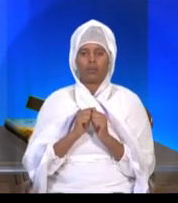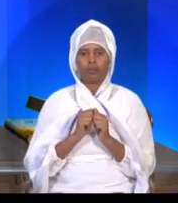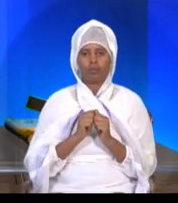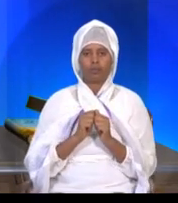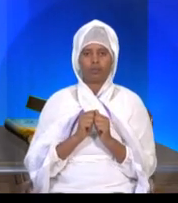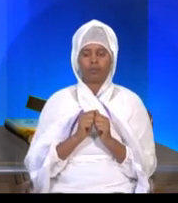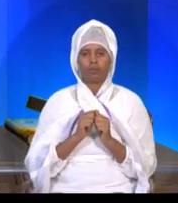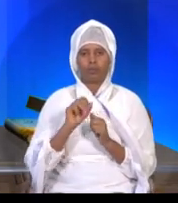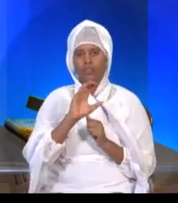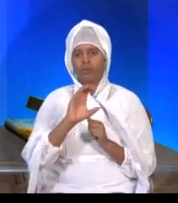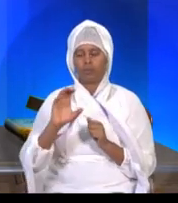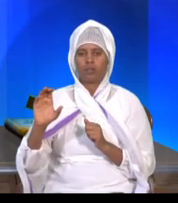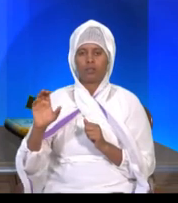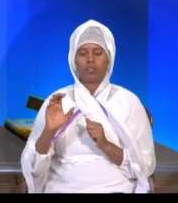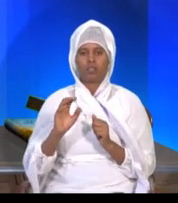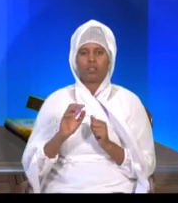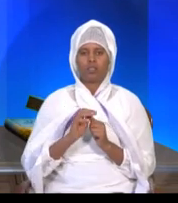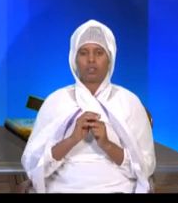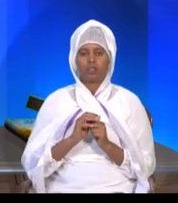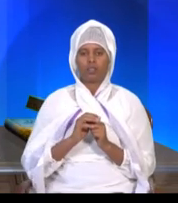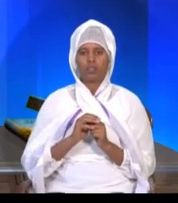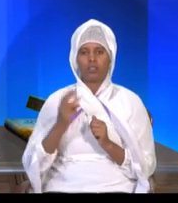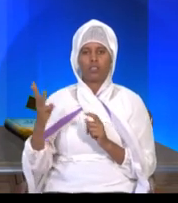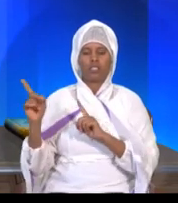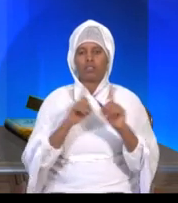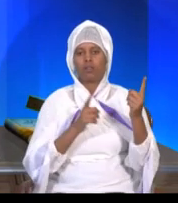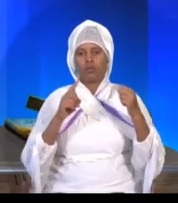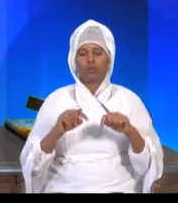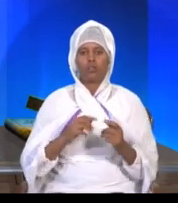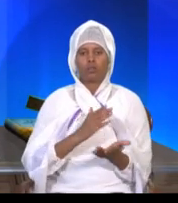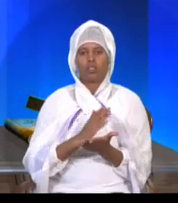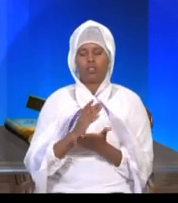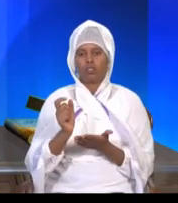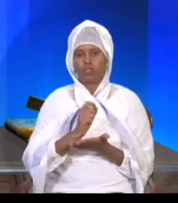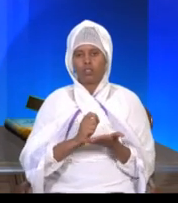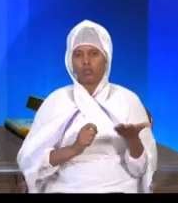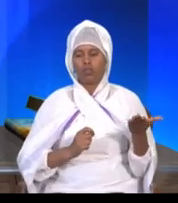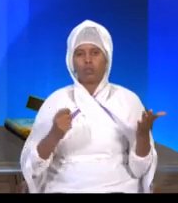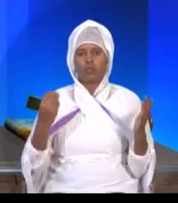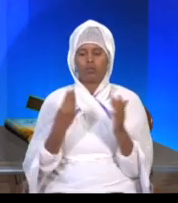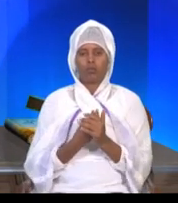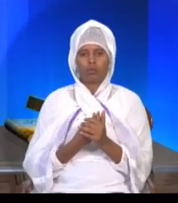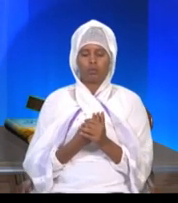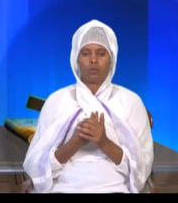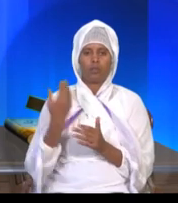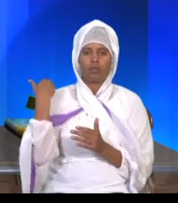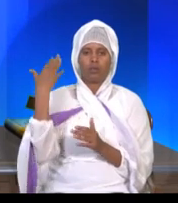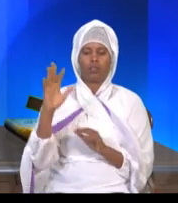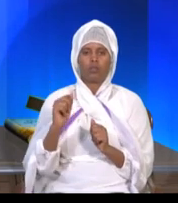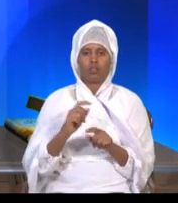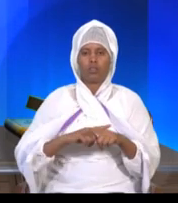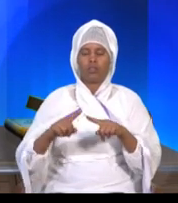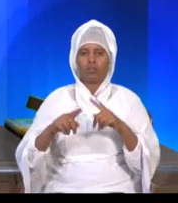ኢሎ ሰንበት ሰንበት ኣብ ገዳም ኣስቄጥስ ንበብ 3 ሰባት መፅኦም ነቲ ታሪክ ፀሓፍዎ ንሶም እቶም ባሕታዊ